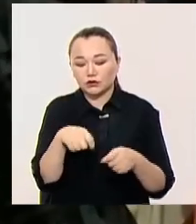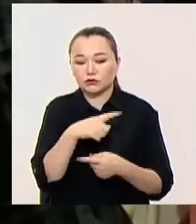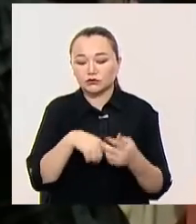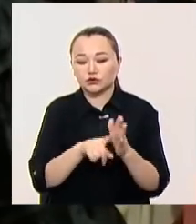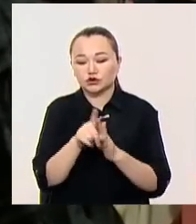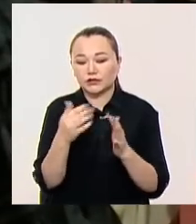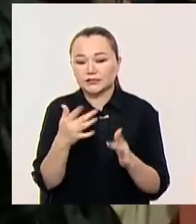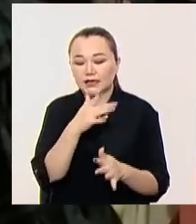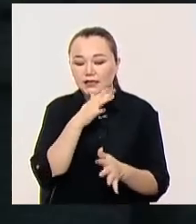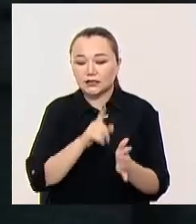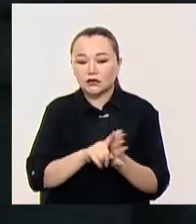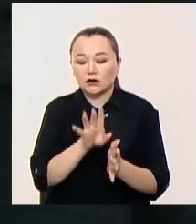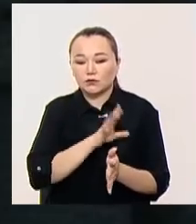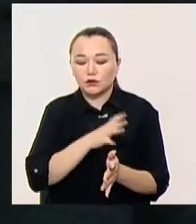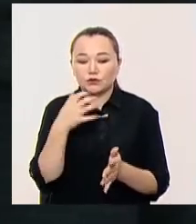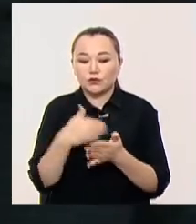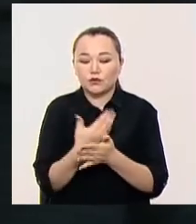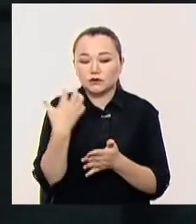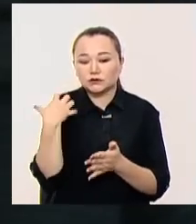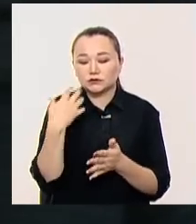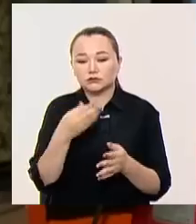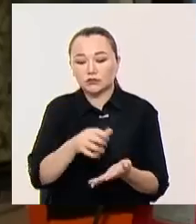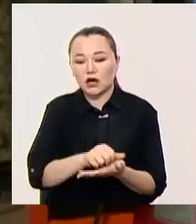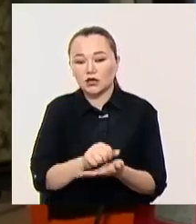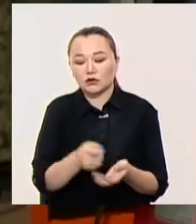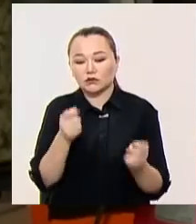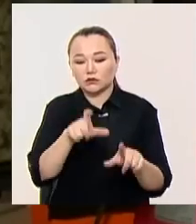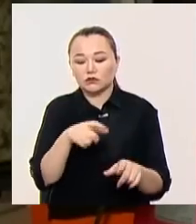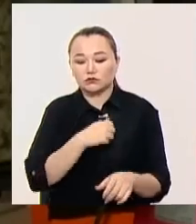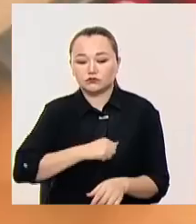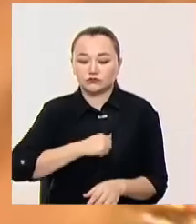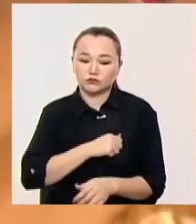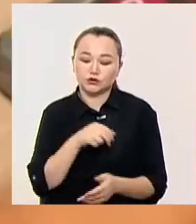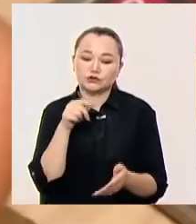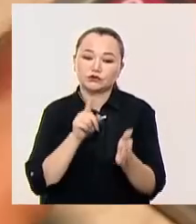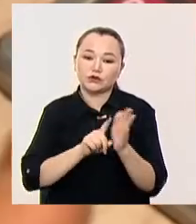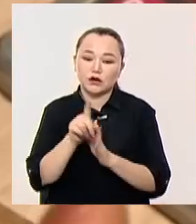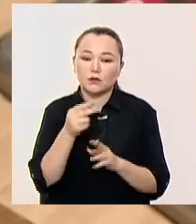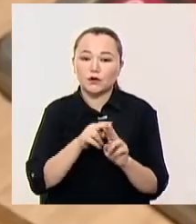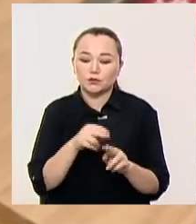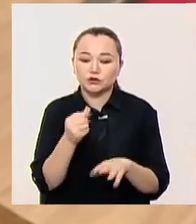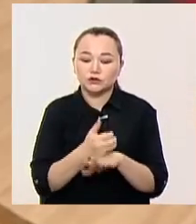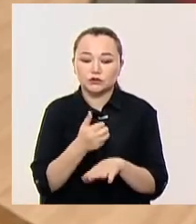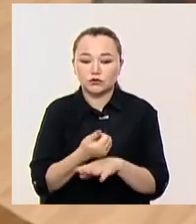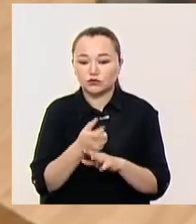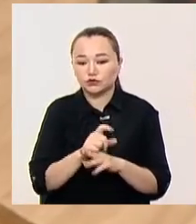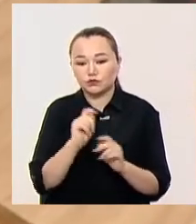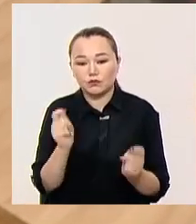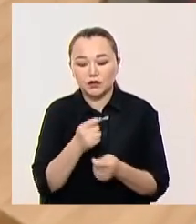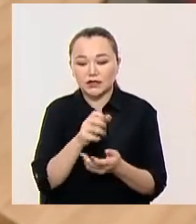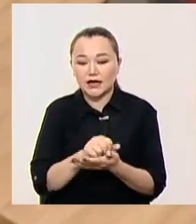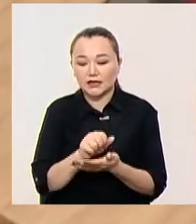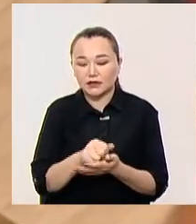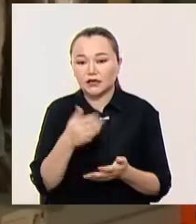бастағанына бірнеше жыл болған ол жаңа басшылықтың сауда орнының құнын қымбаттатуға наразылардың бірі. Қазірдің өзінде пайда көретініміз шамал деген әйел жалдау